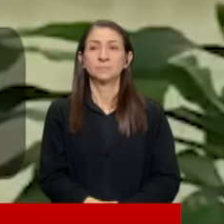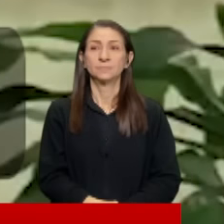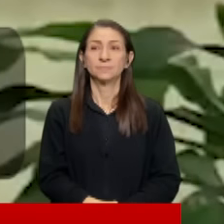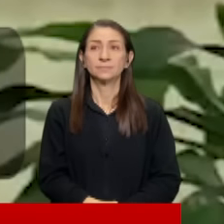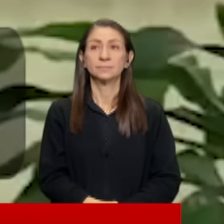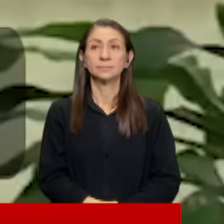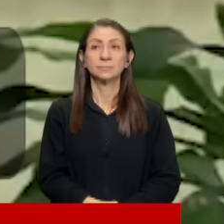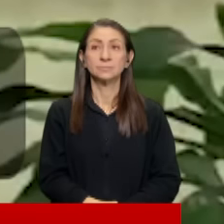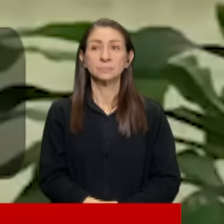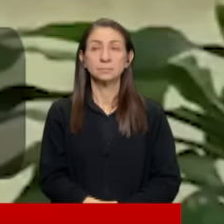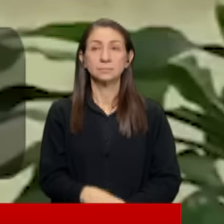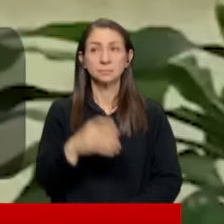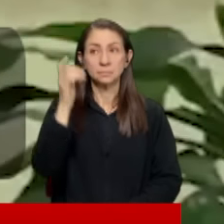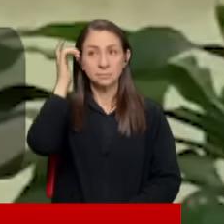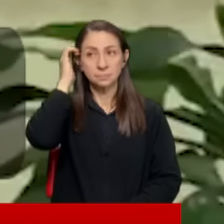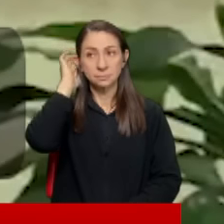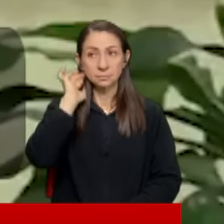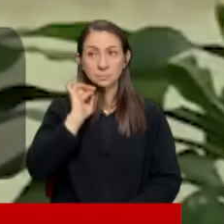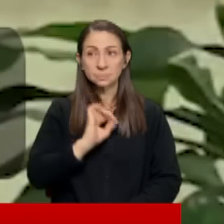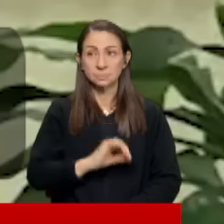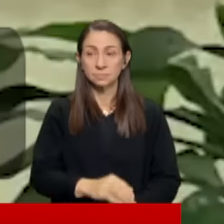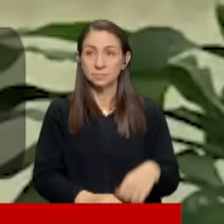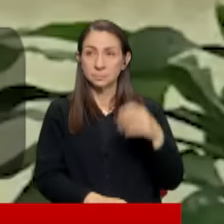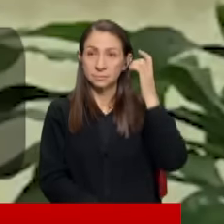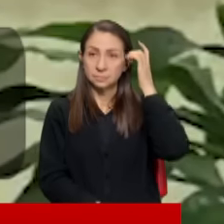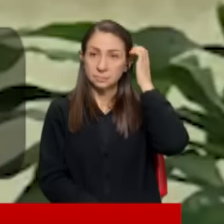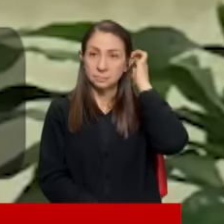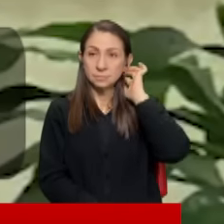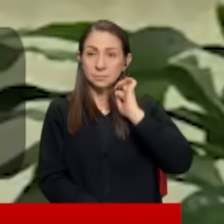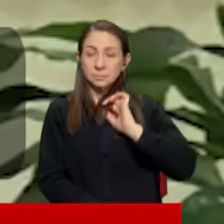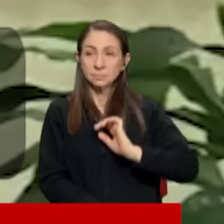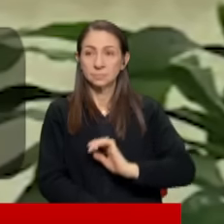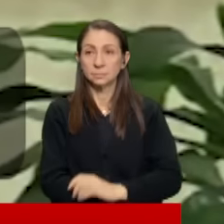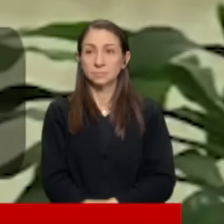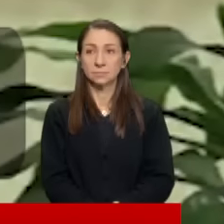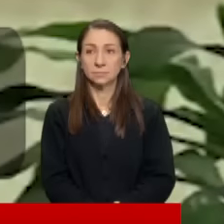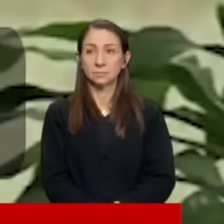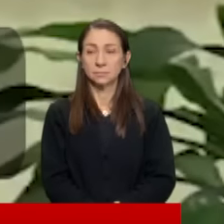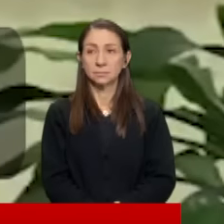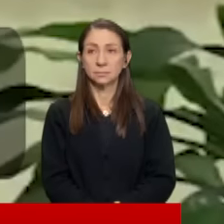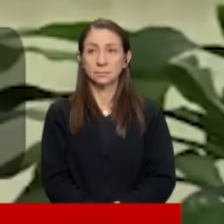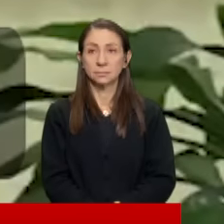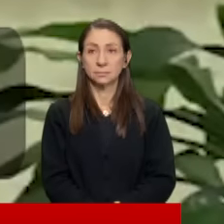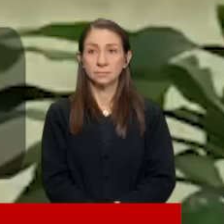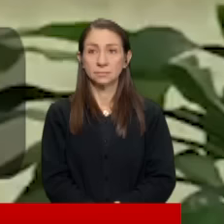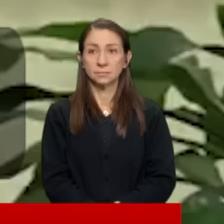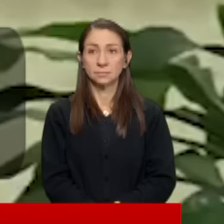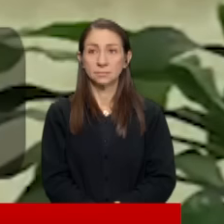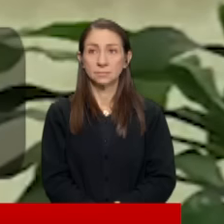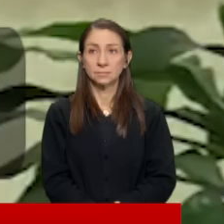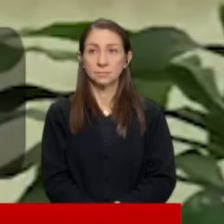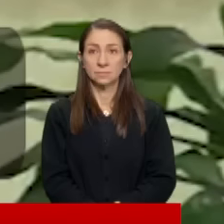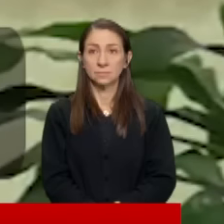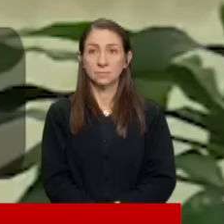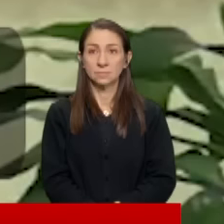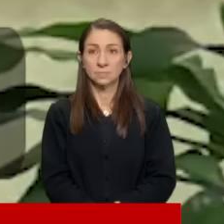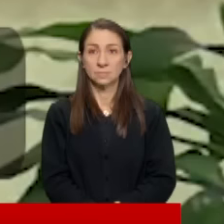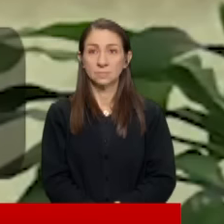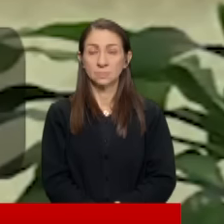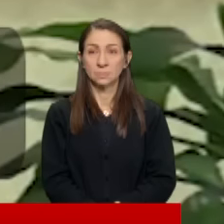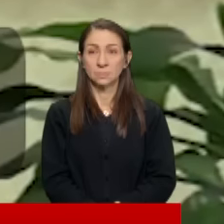Ankara'nın siyaseti Karabük'ün elinde olması gerekirmiş. Ankara'nın siyaseti Karabük'ün elinde olsa suya, emeklilere bedava der miydi? Tüm